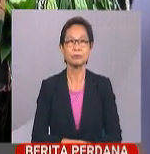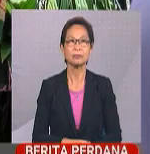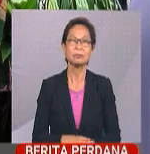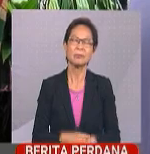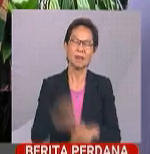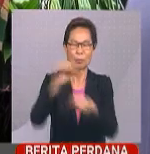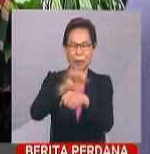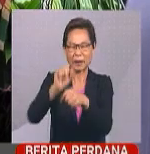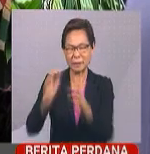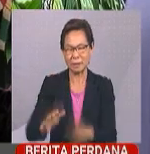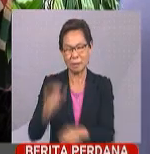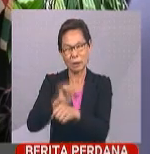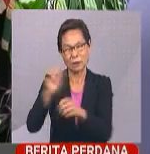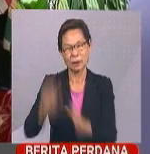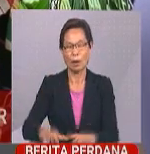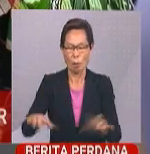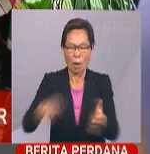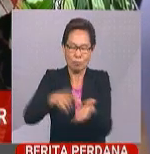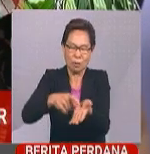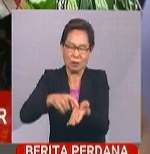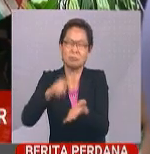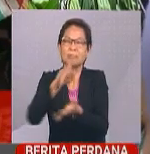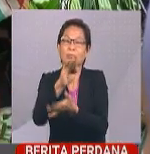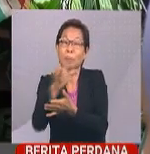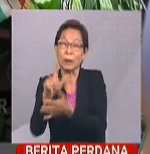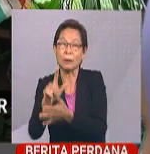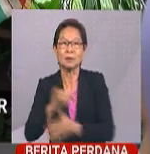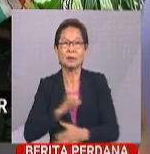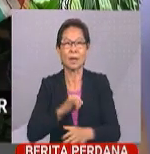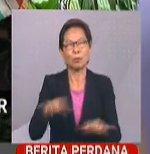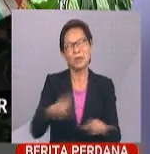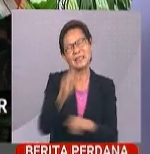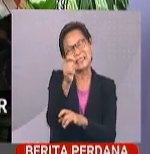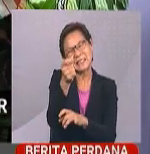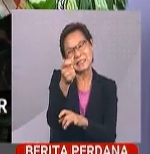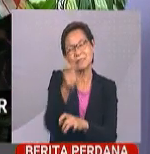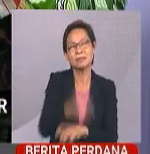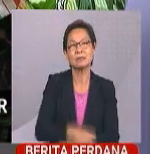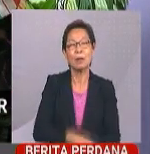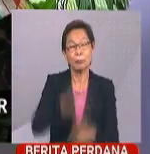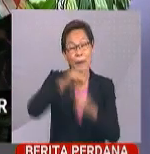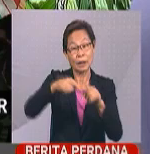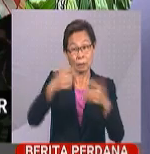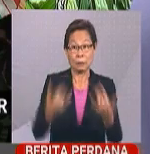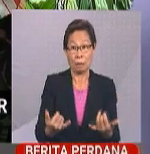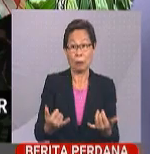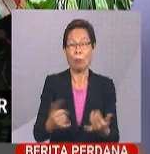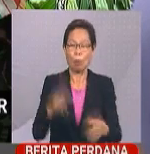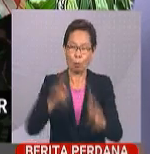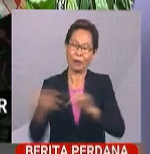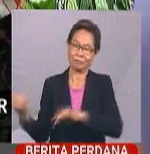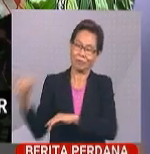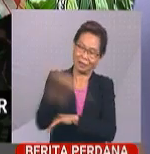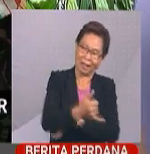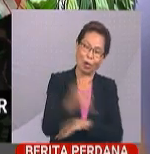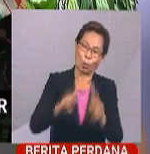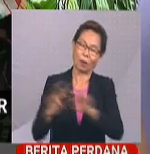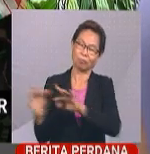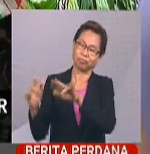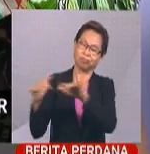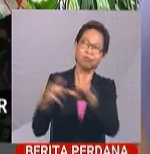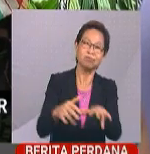Macam pekerja semua dia nak buat bil semua kan. Masa tu sibuk sikitlah. Tapi bila dah macam ni orang datang tapi sebab